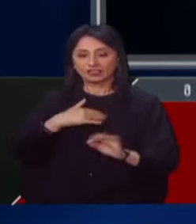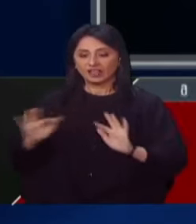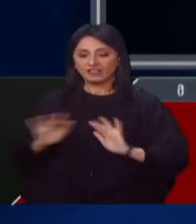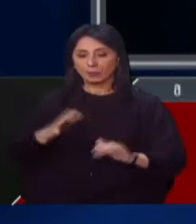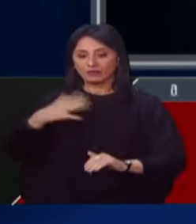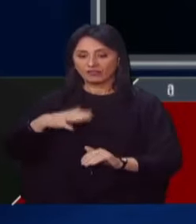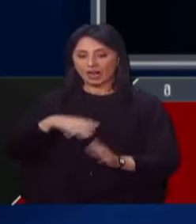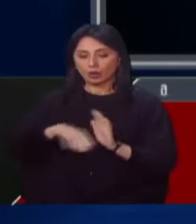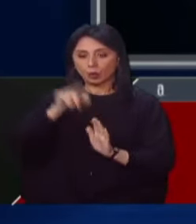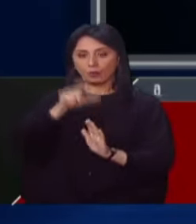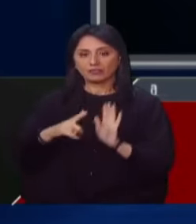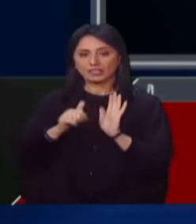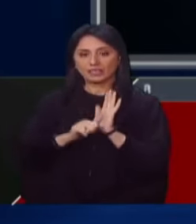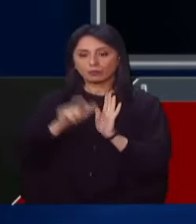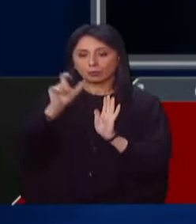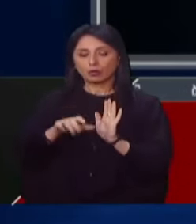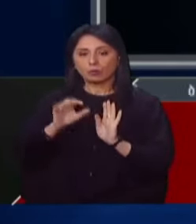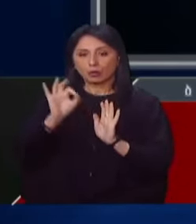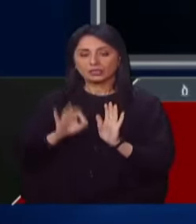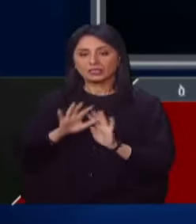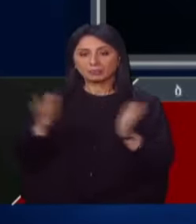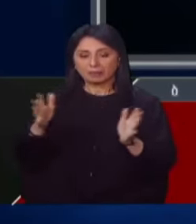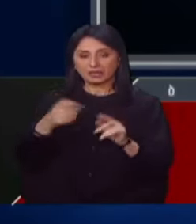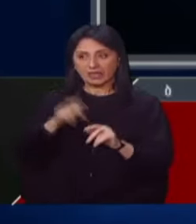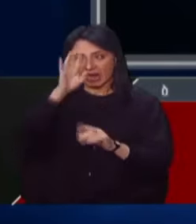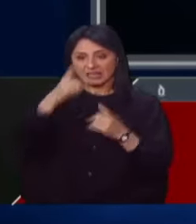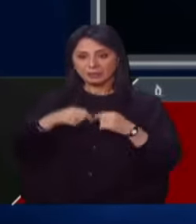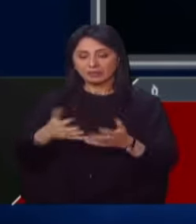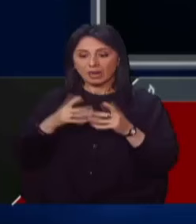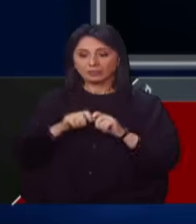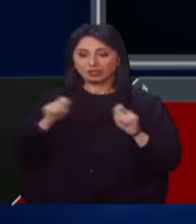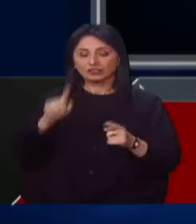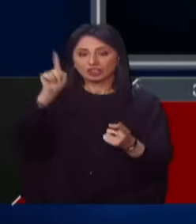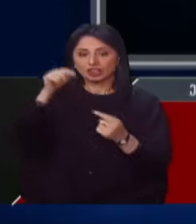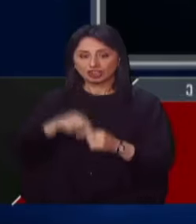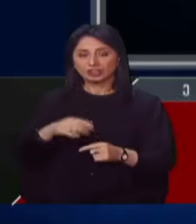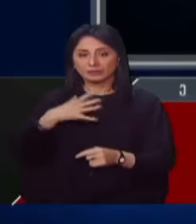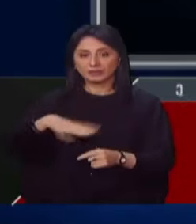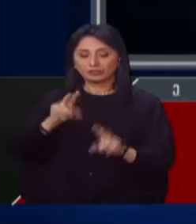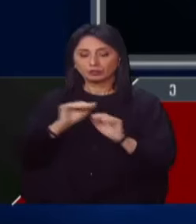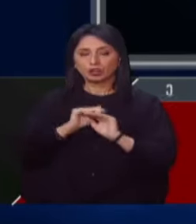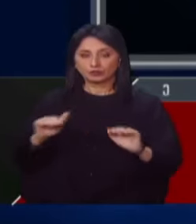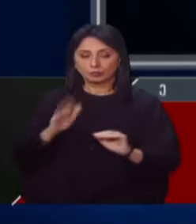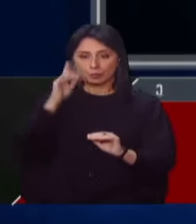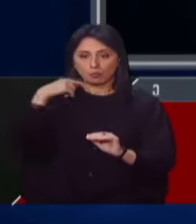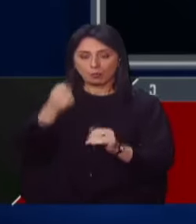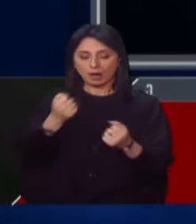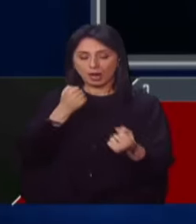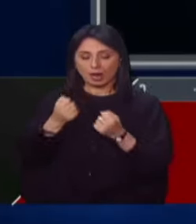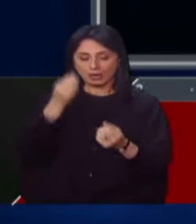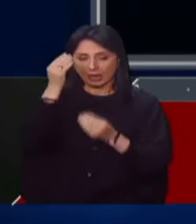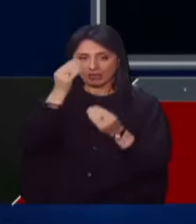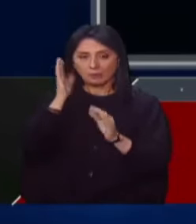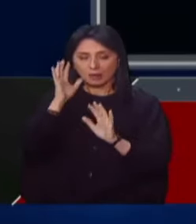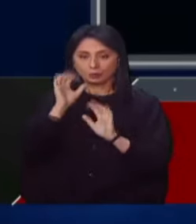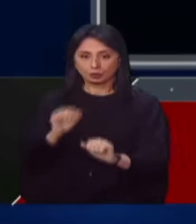ვიმოქმედებთ ქართული ამომრჩევლის 60%-ზე მეტის დაკვეთით, რომელიც NGO-ების გამჭვირვალობას და შესაბამისად საქართველოს მშვიდობიან მომავალს მყარად და გააზრებულად